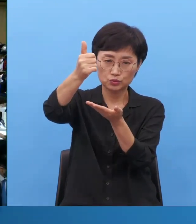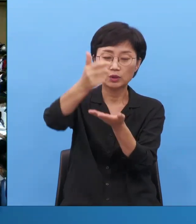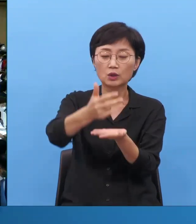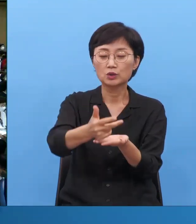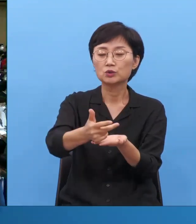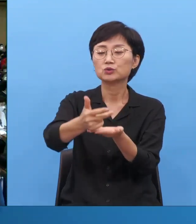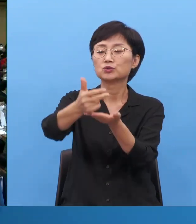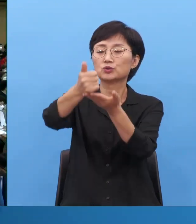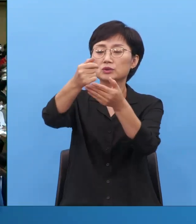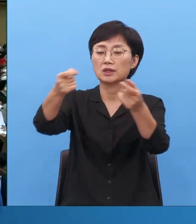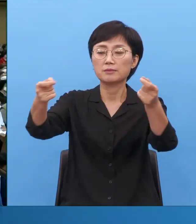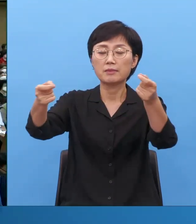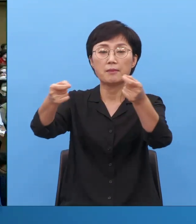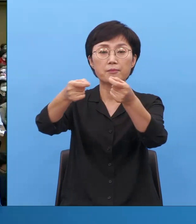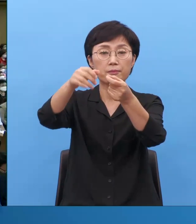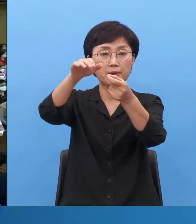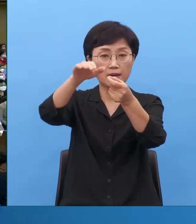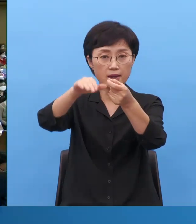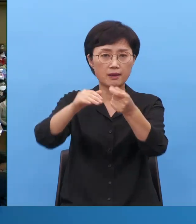주님 앞에